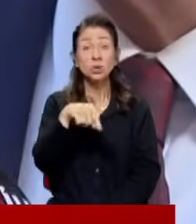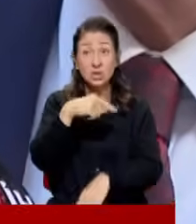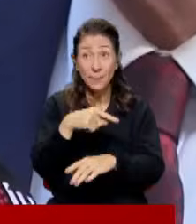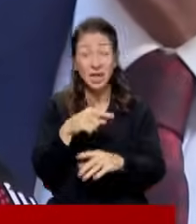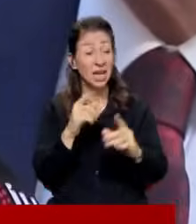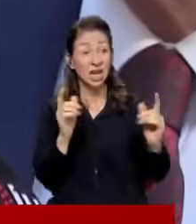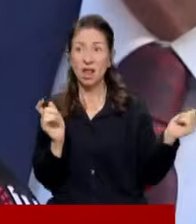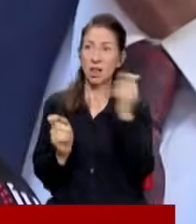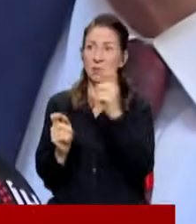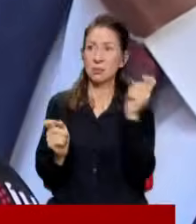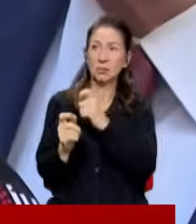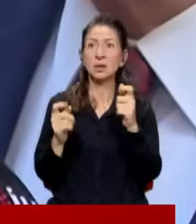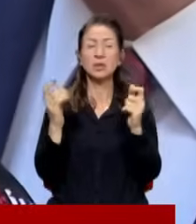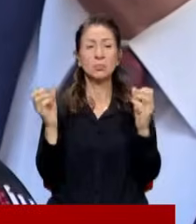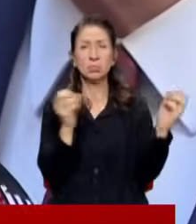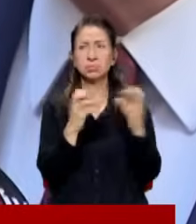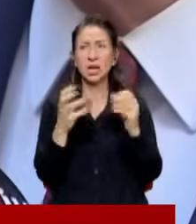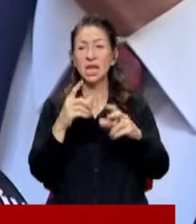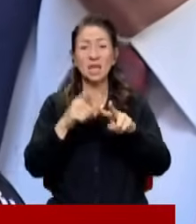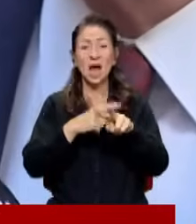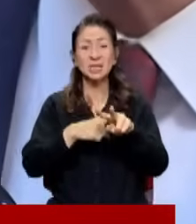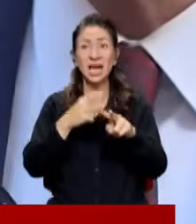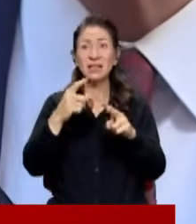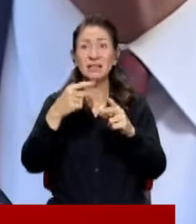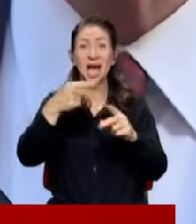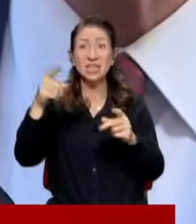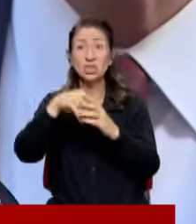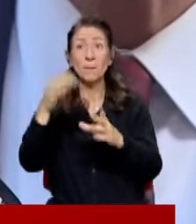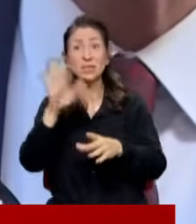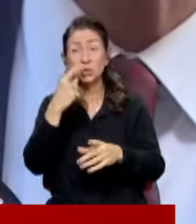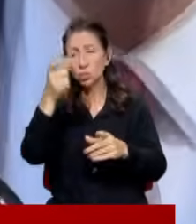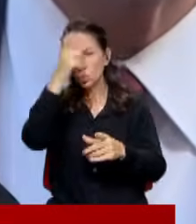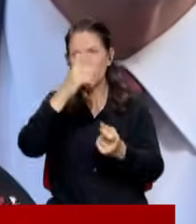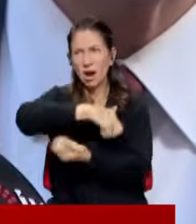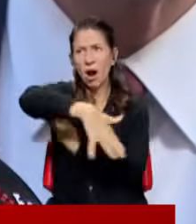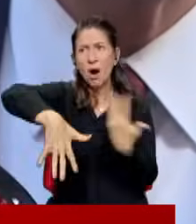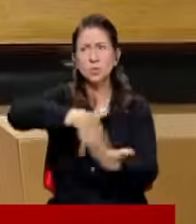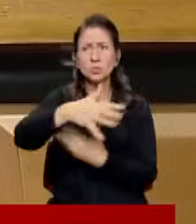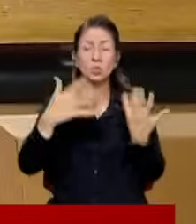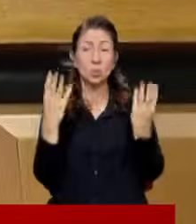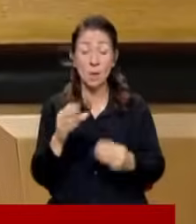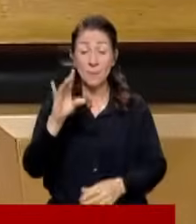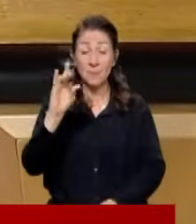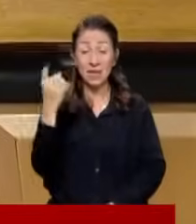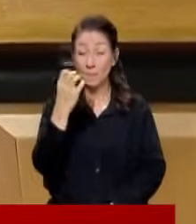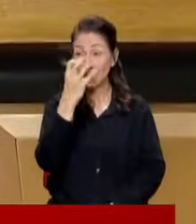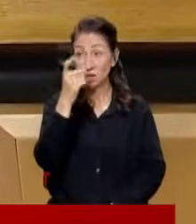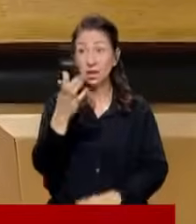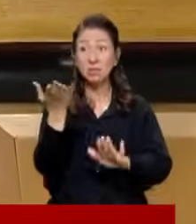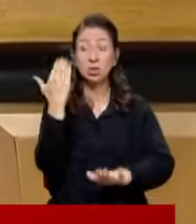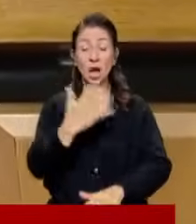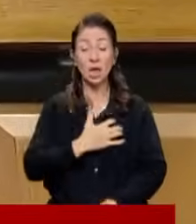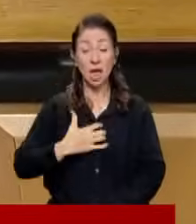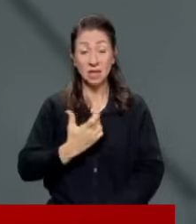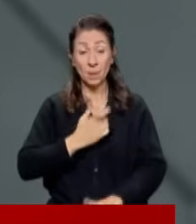karşı ithamlar, karşı ilzamlar gelir. Yargıtay içinde başka şeyler söylenir ve bir anda Türkiye'de bir kaos yaşanır. MHP lideri Bahçeli daha önce de